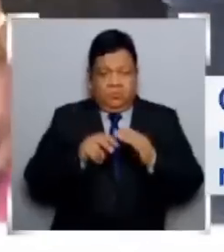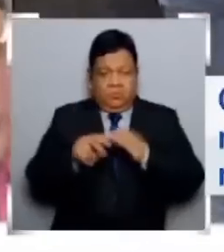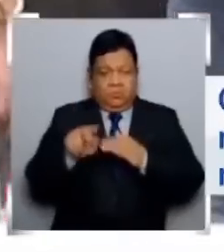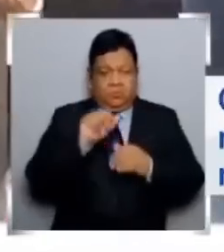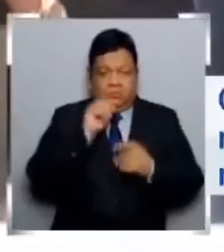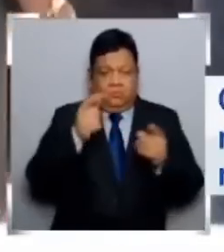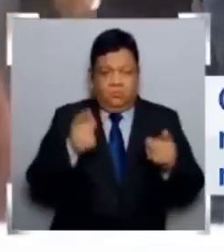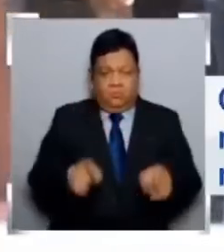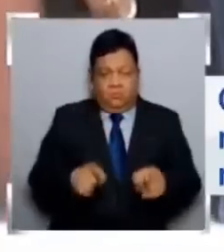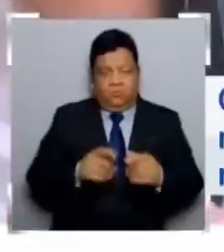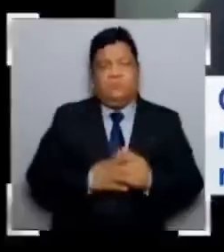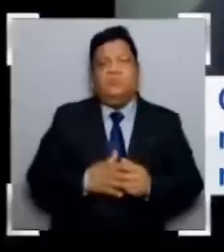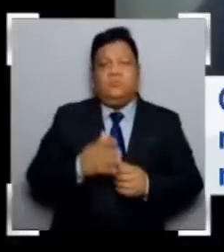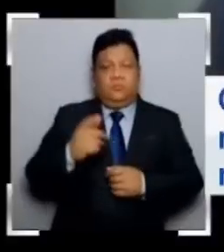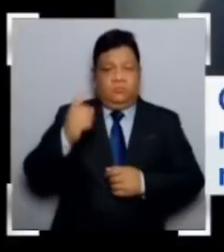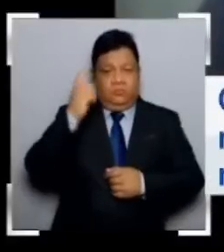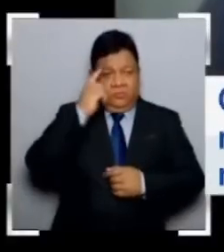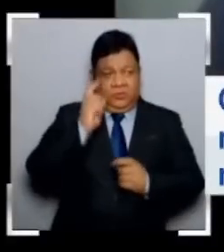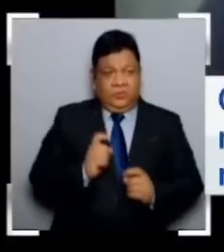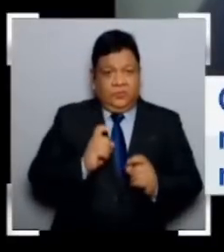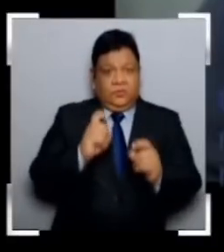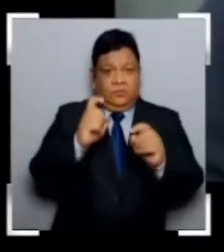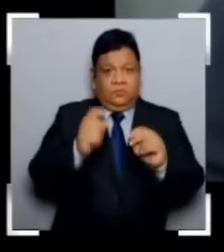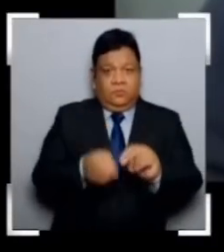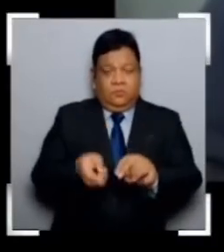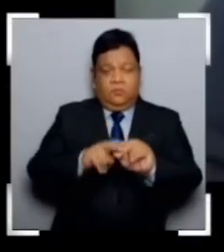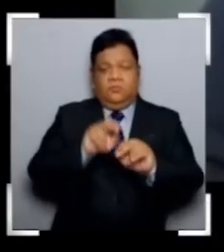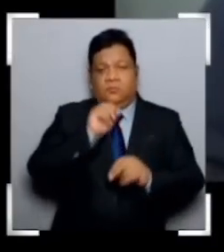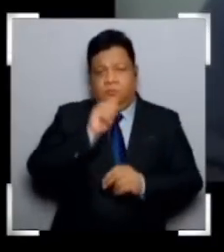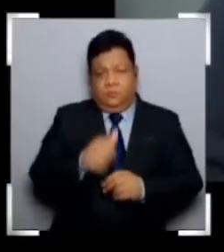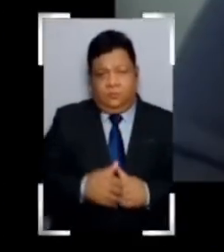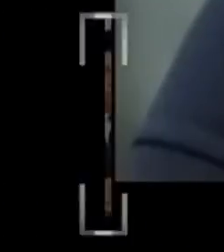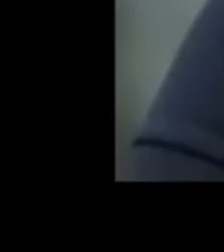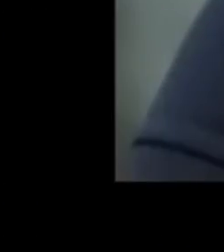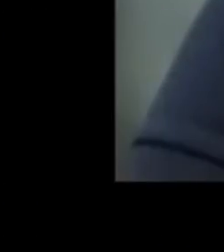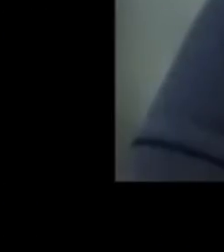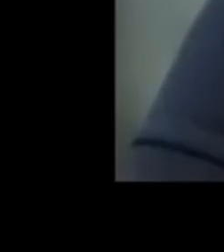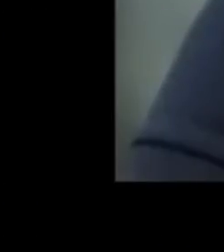at hindi ganun kabilis. Ako si Lay Alves, ang inyong saksi